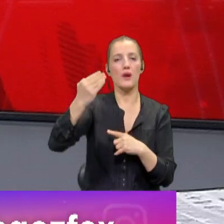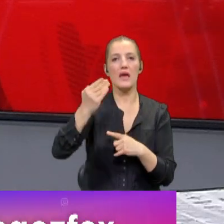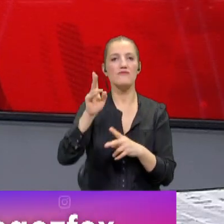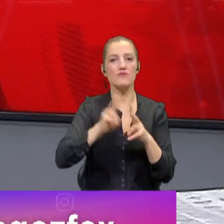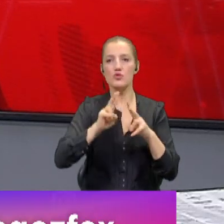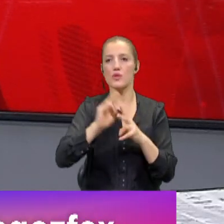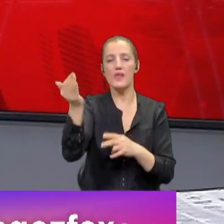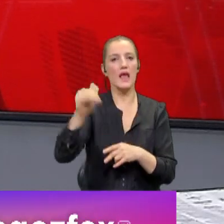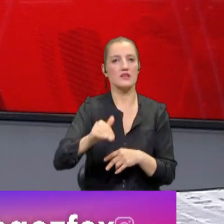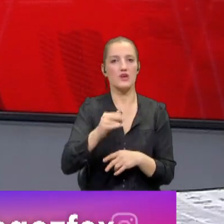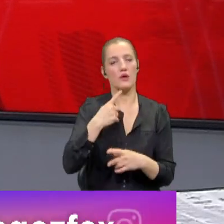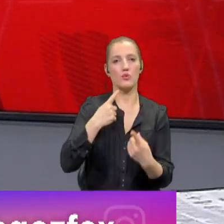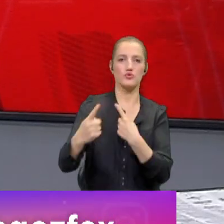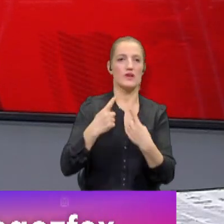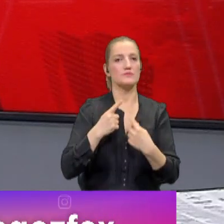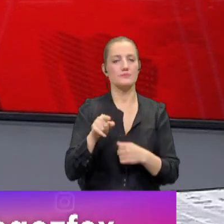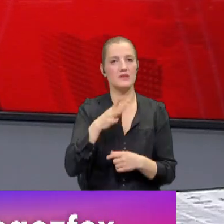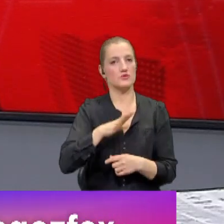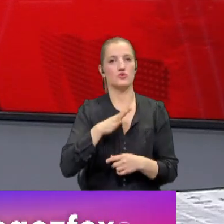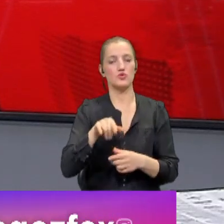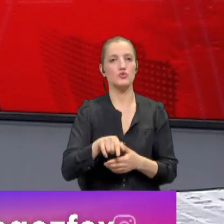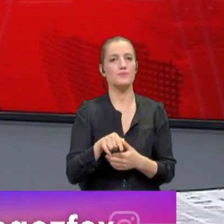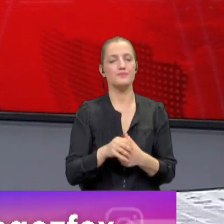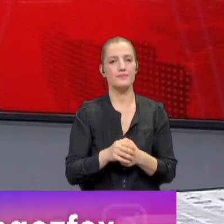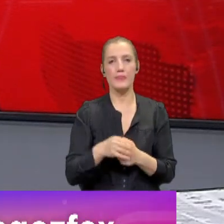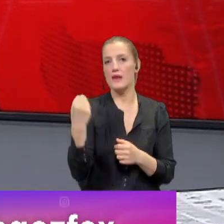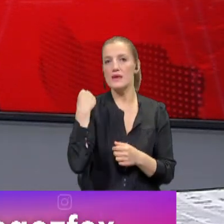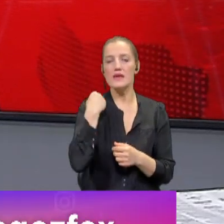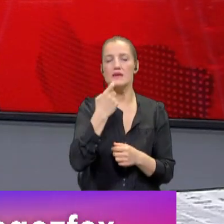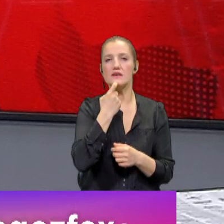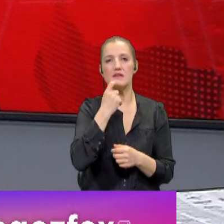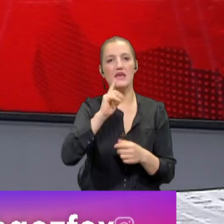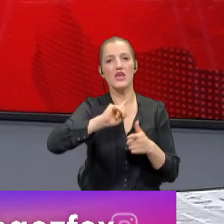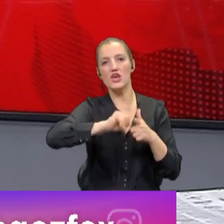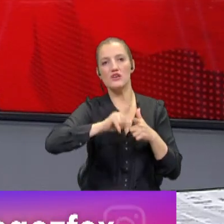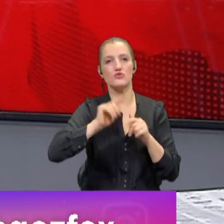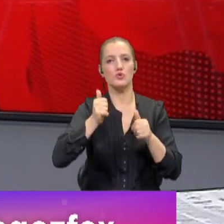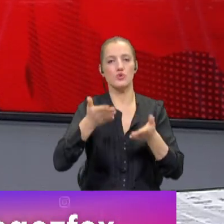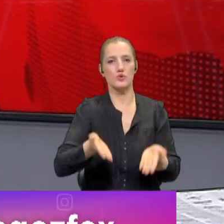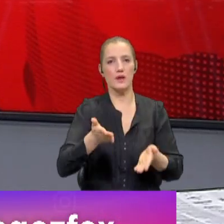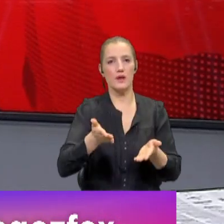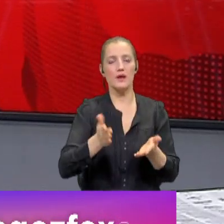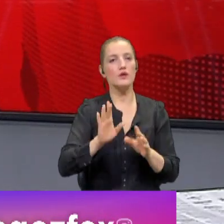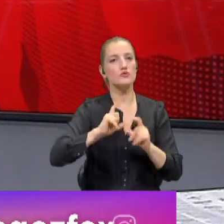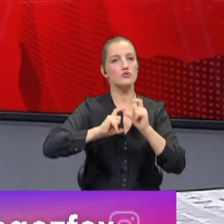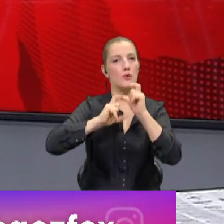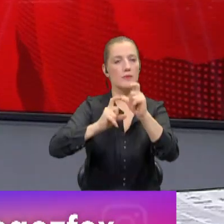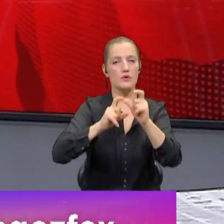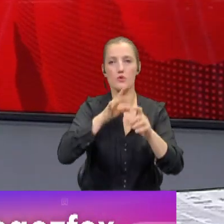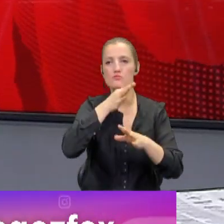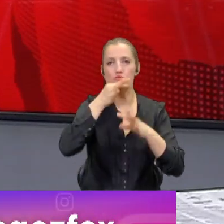bize ne gelecek konuşalım konuşalım istiyoruz bugün yeni yılın ikinci gününde maalesef sorduğunuz soruda